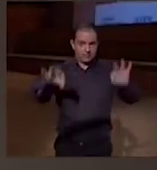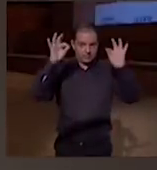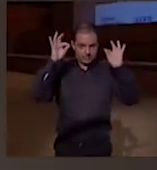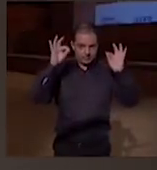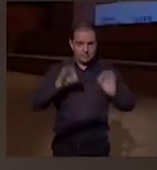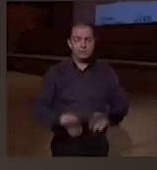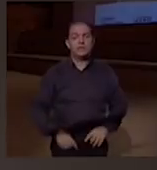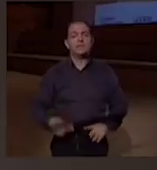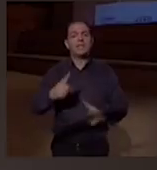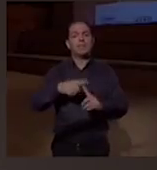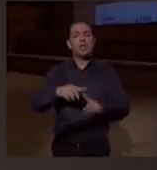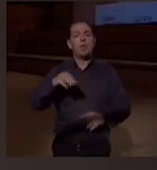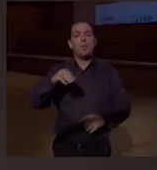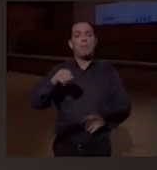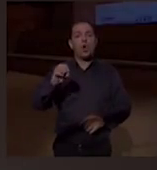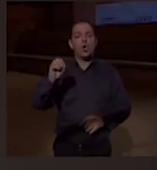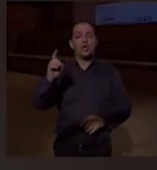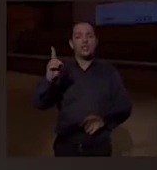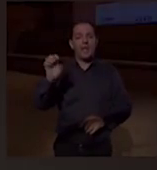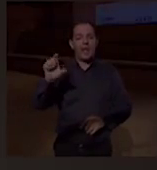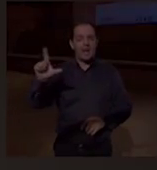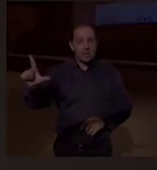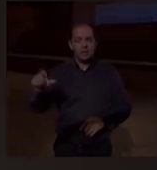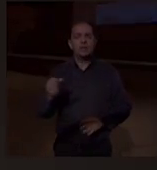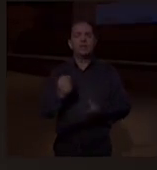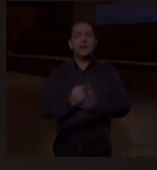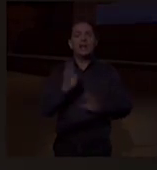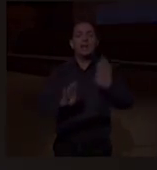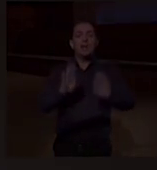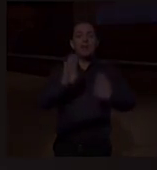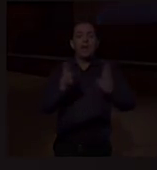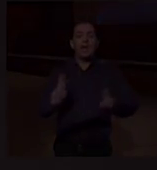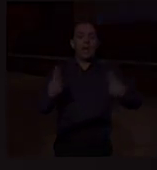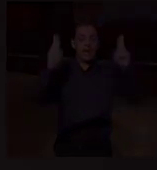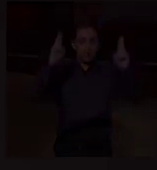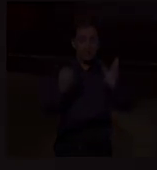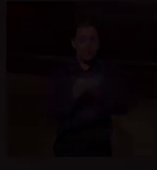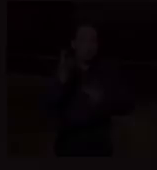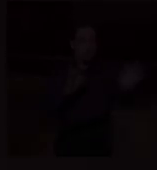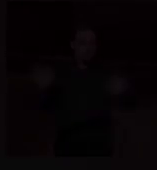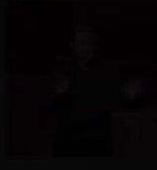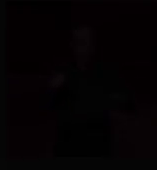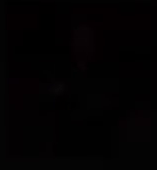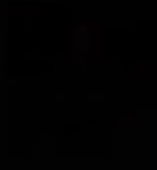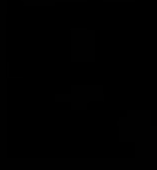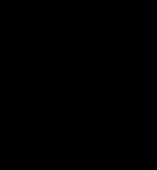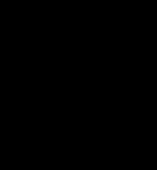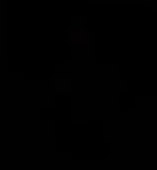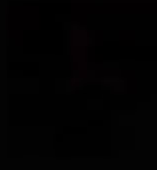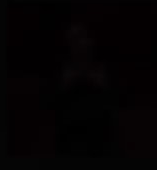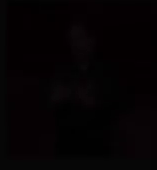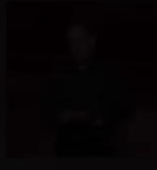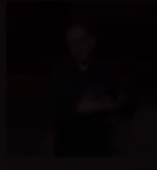Model και το Χρηματιστήριο Ενέργειας. Το νέο μοντέλο θα ενισχύσει σημαντικά τις βιομηχανίες,